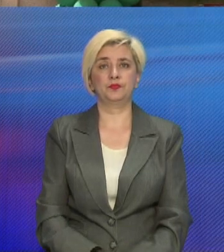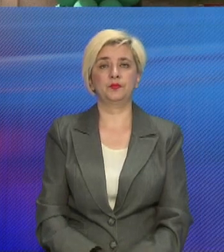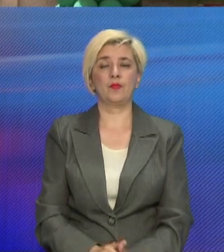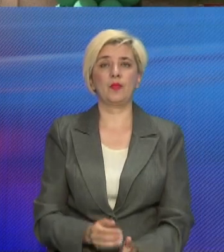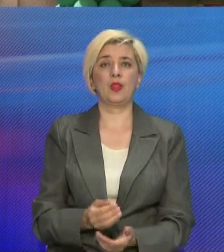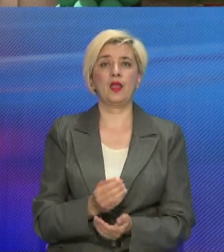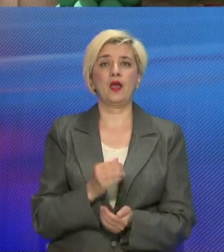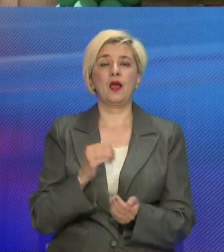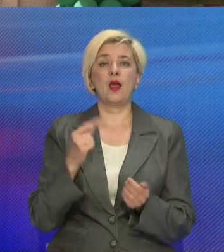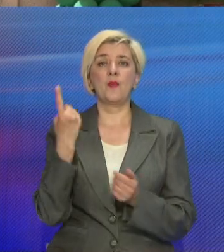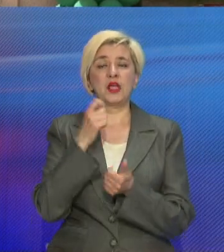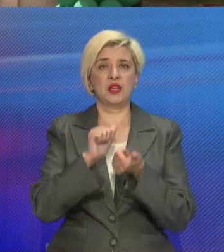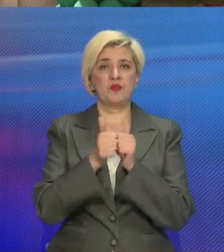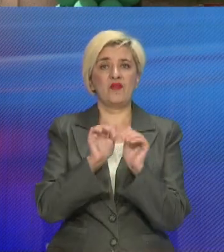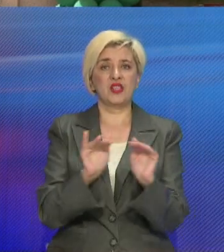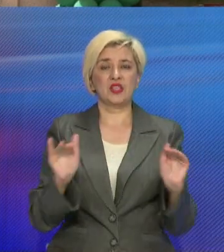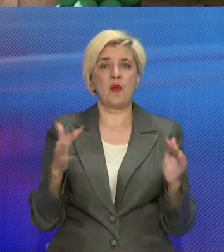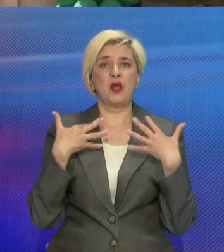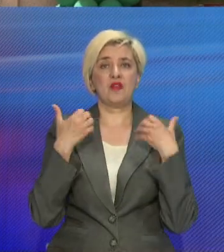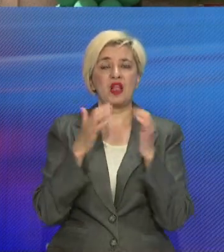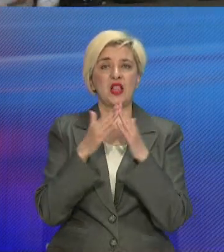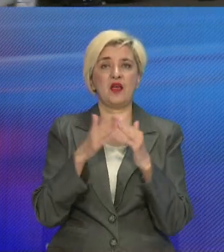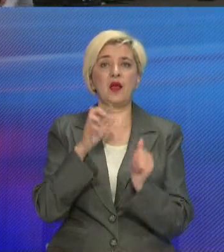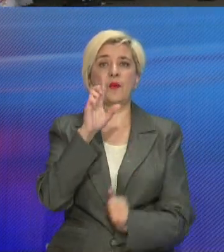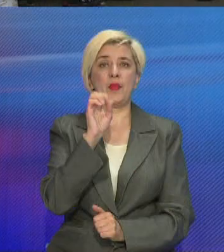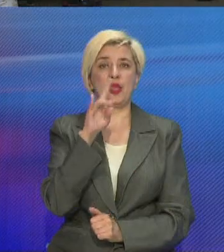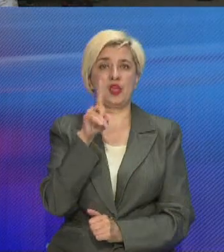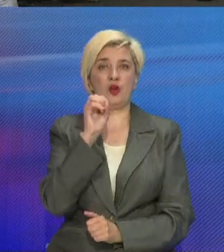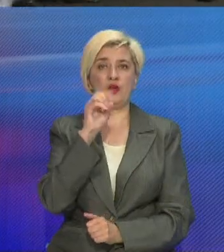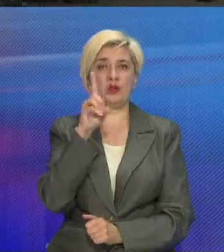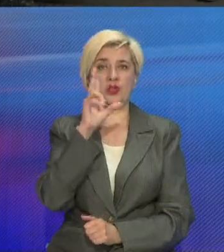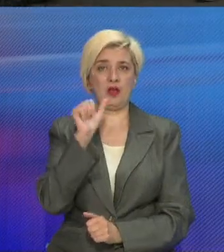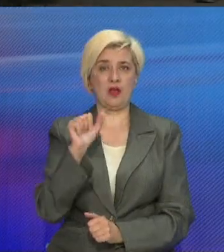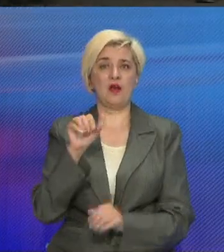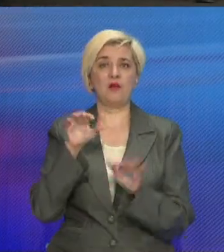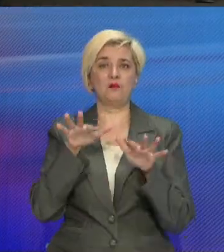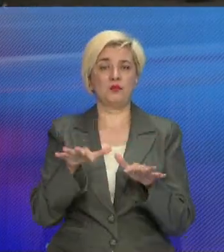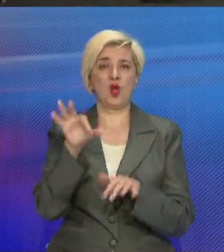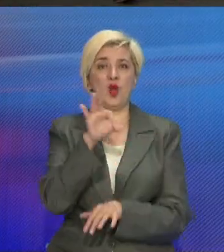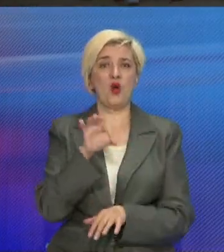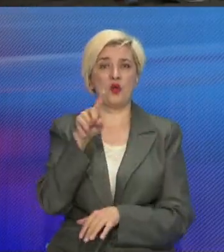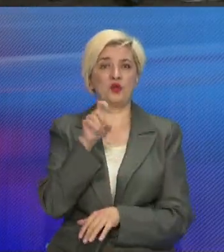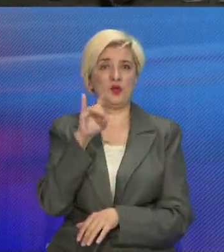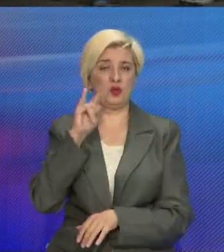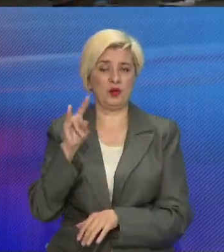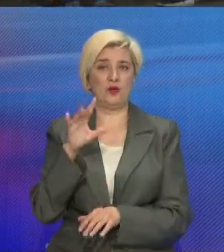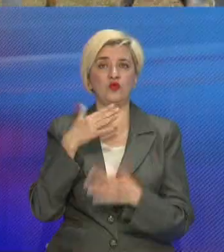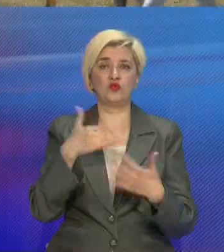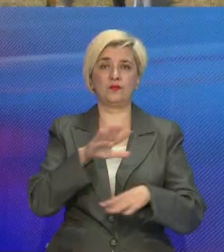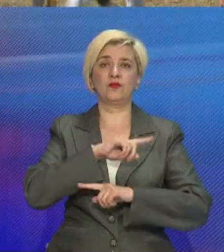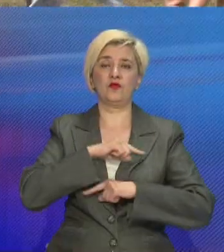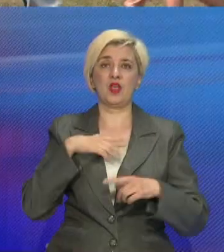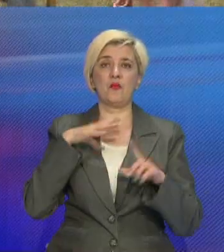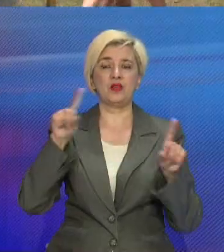Першая змена ў дзіцячым аздараўленчым лагеры «Бярозка», што ў Азёрах, ужо на фінішы. У рамках змены былі сфарміраваны 7 атрадаў